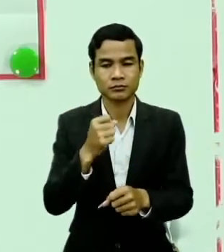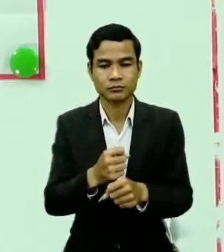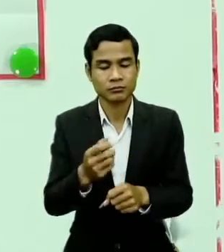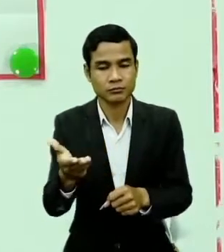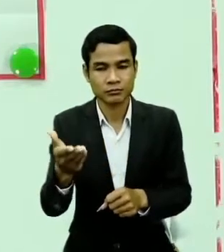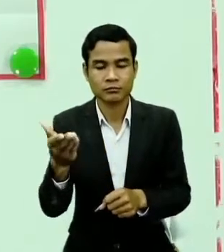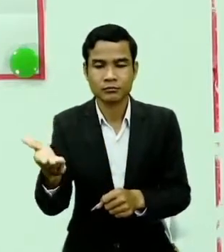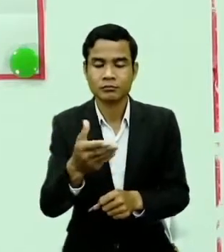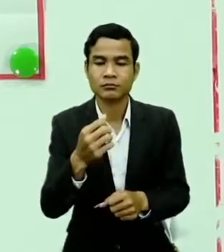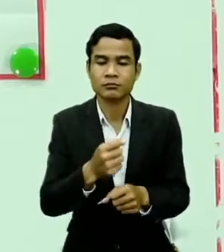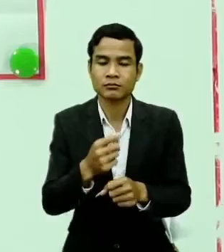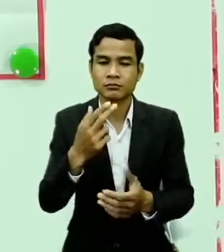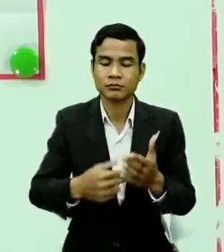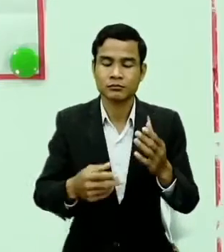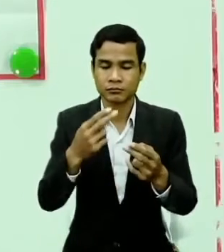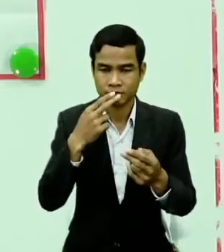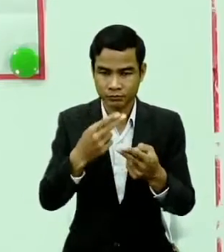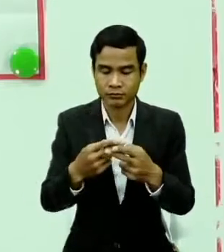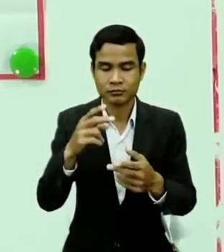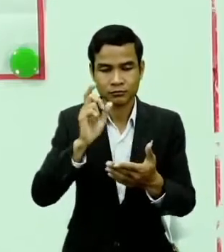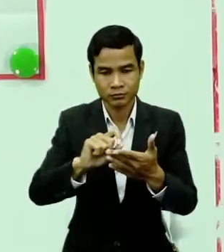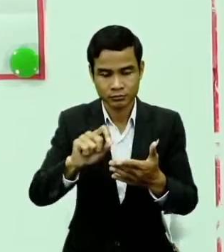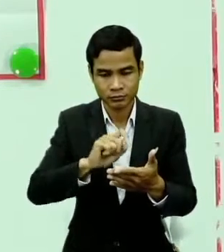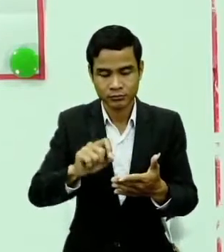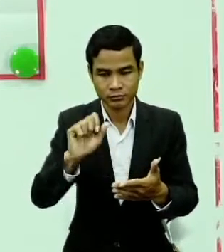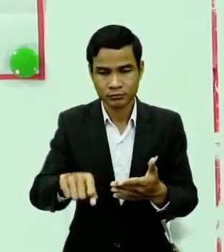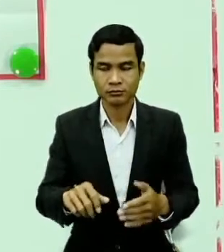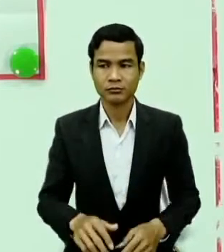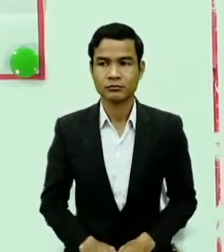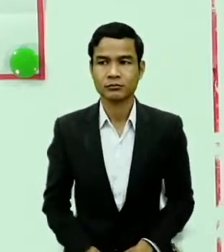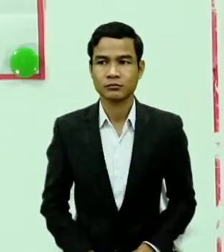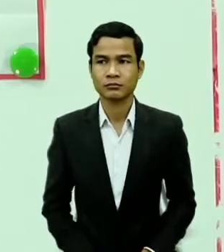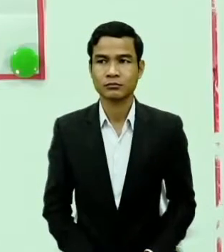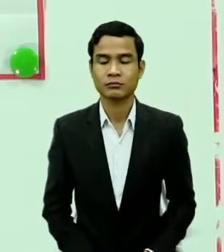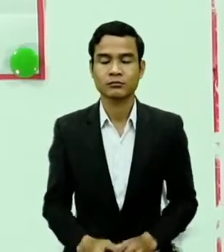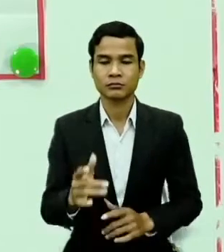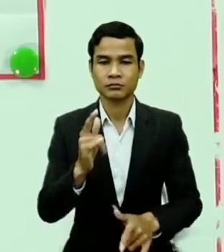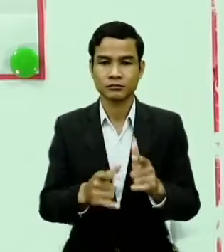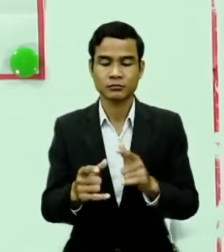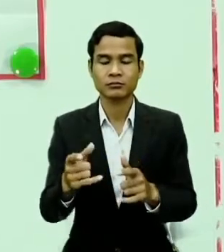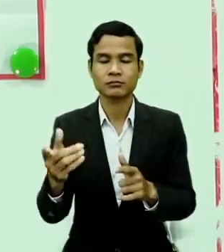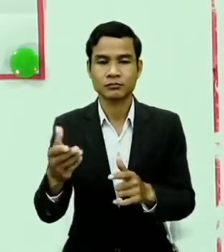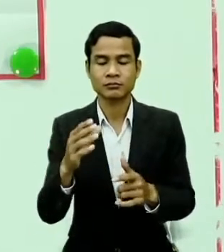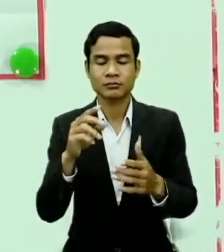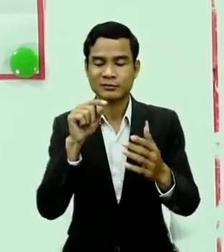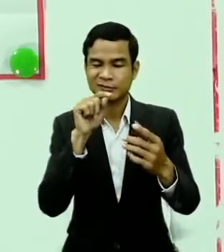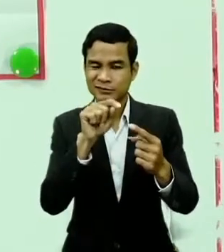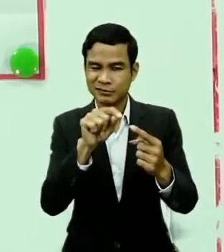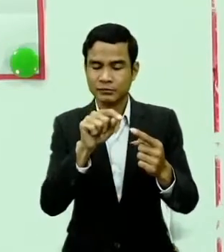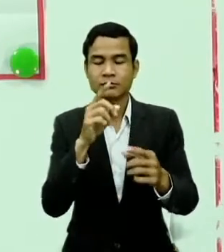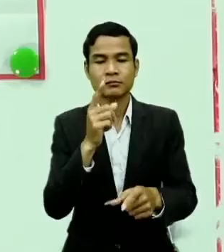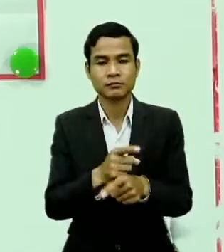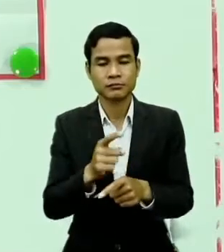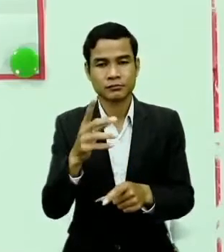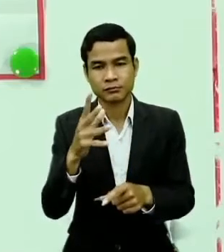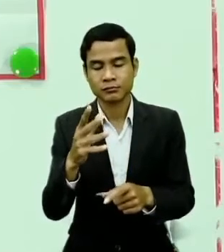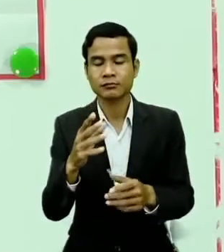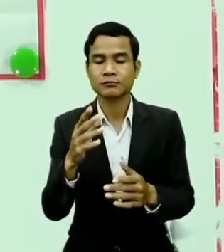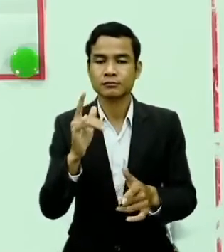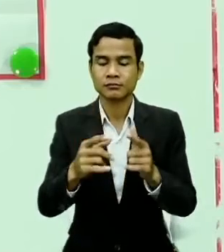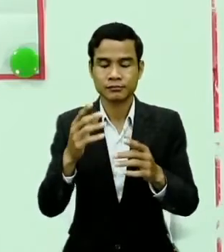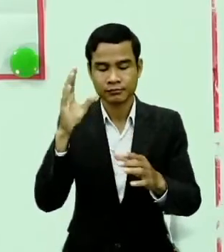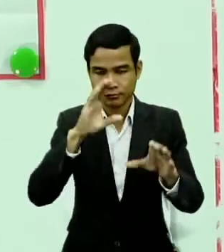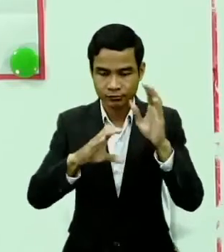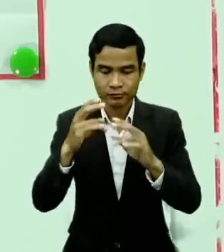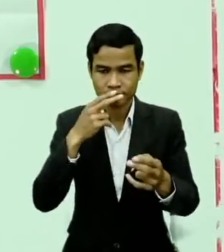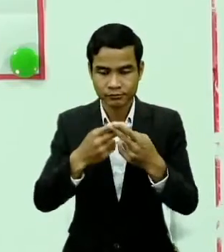địch là hai con vô chùm lời nụ một rồi xe tay mà đòn và xanh bởi dương ọt bán đau chùm địch tục tế cứ dương rồi chùm lời ọt